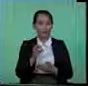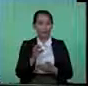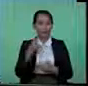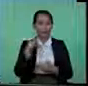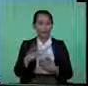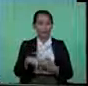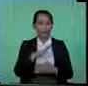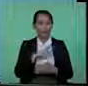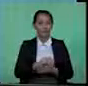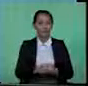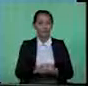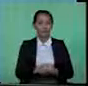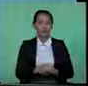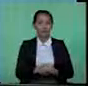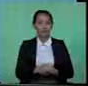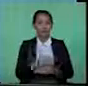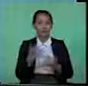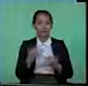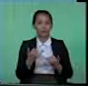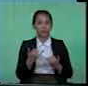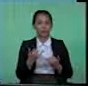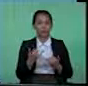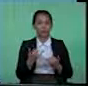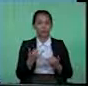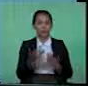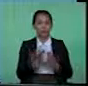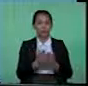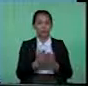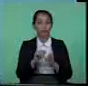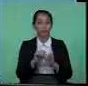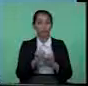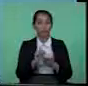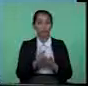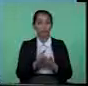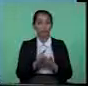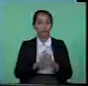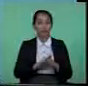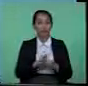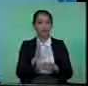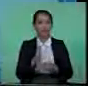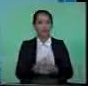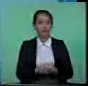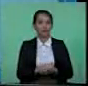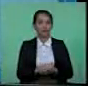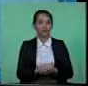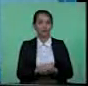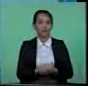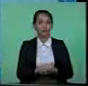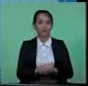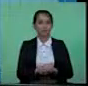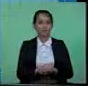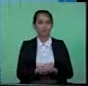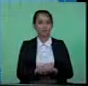o'zlashtirgansiz. Keling, endi darsligimizdagi topshiriqlarni bajarsak.